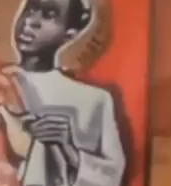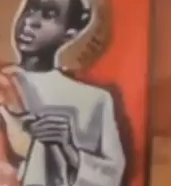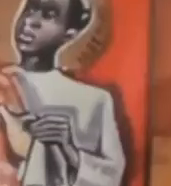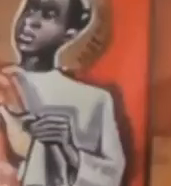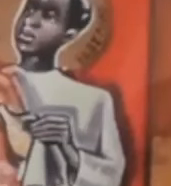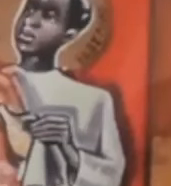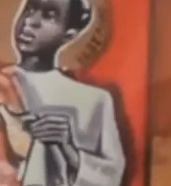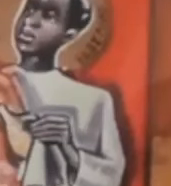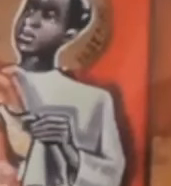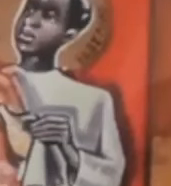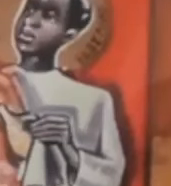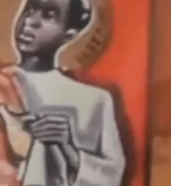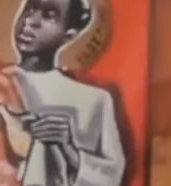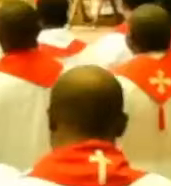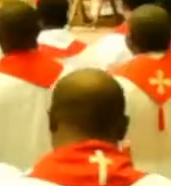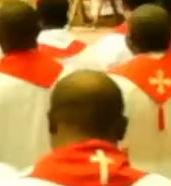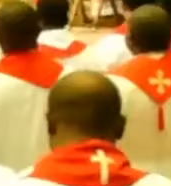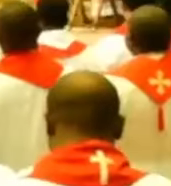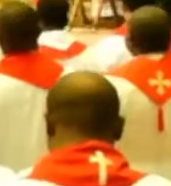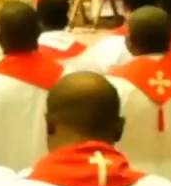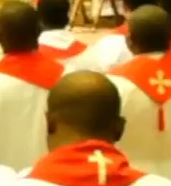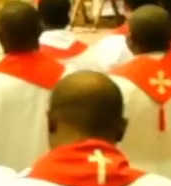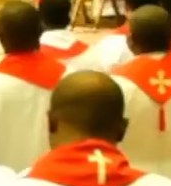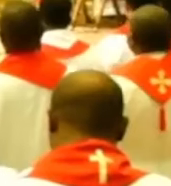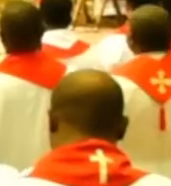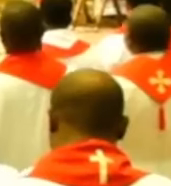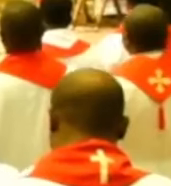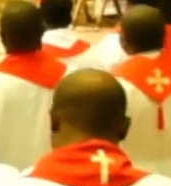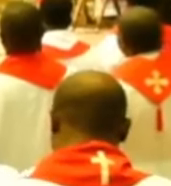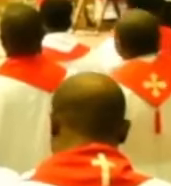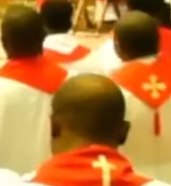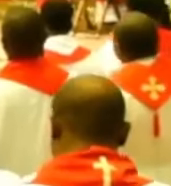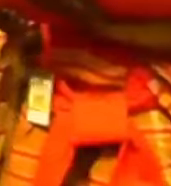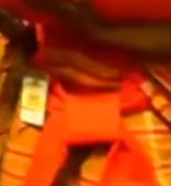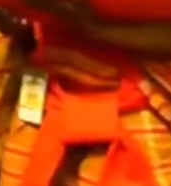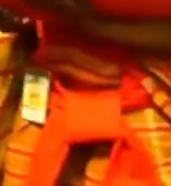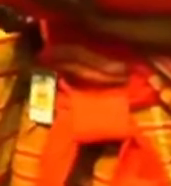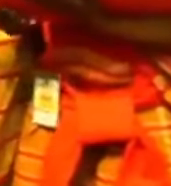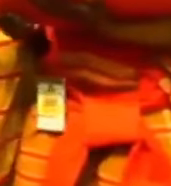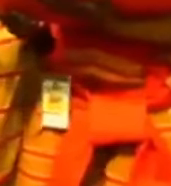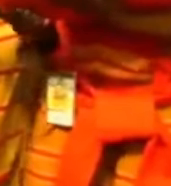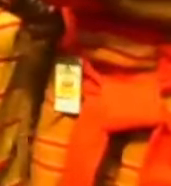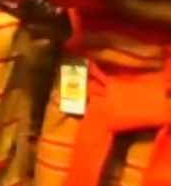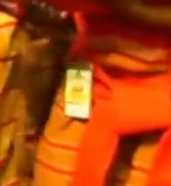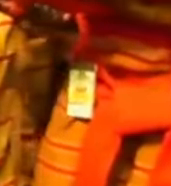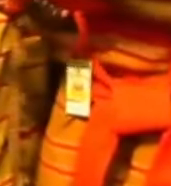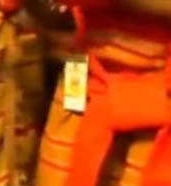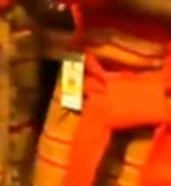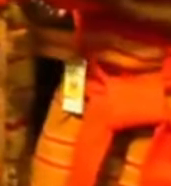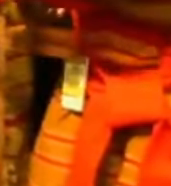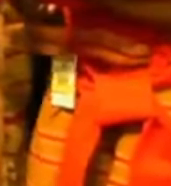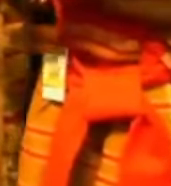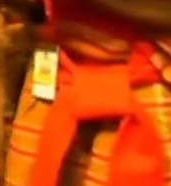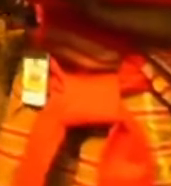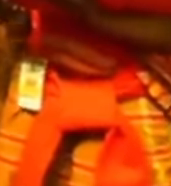Giweze emyaka 6 bukyanga abajulizi 22 balangirirwa mu lubu lw’abatuukirivu. Bayimbye mise Vatikaani.